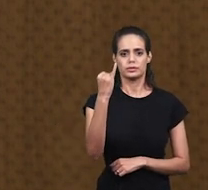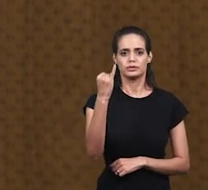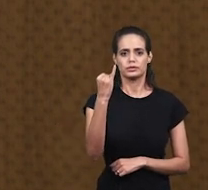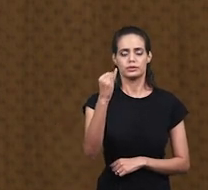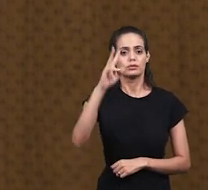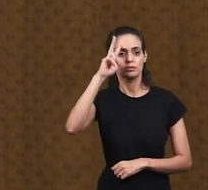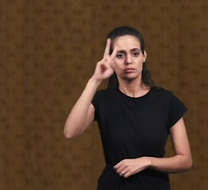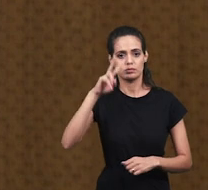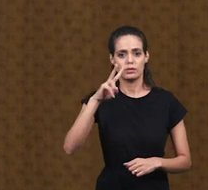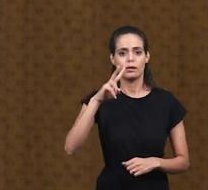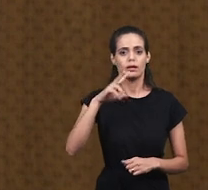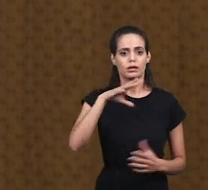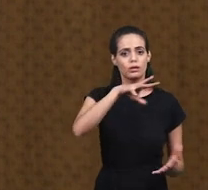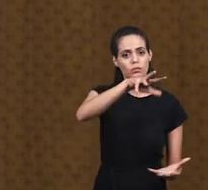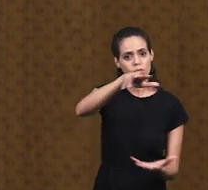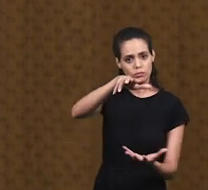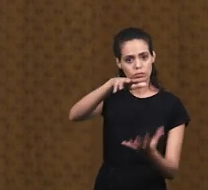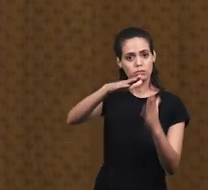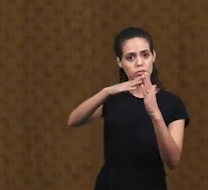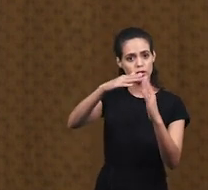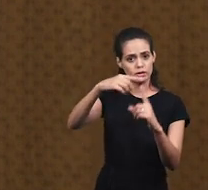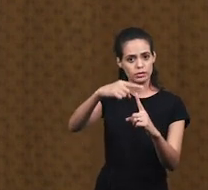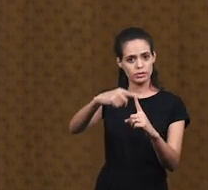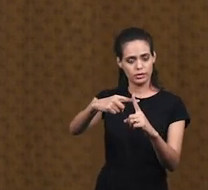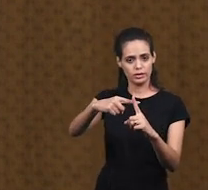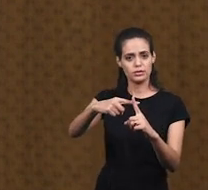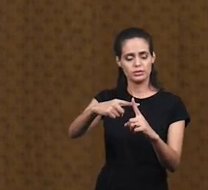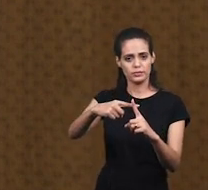Et c'est cela que nous devons observer